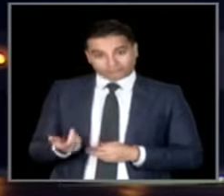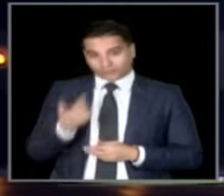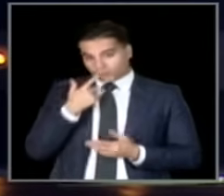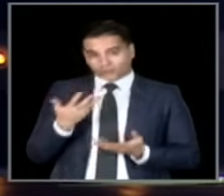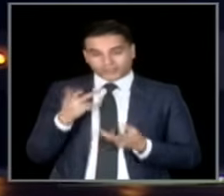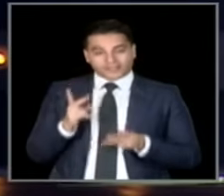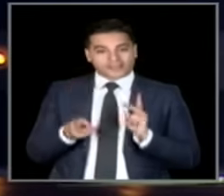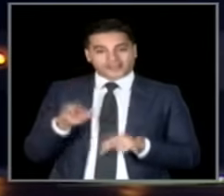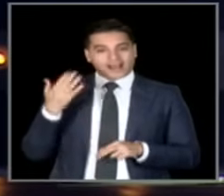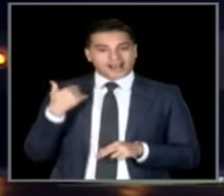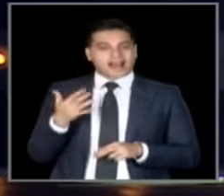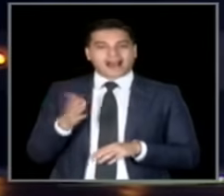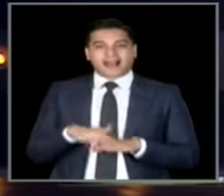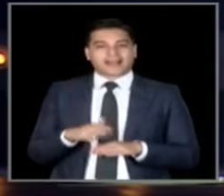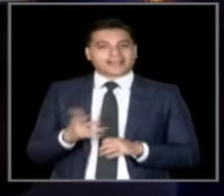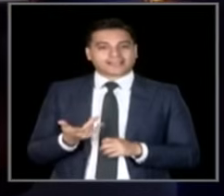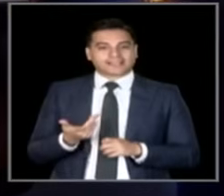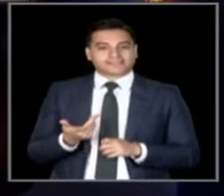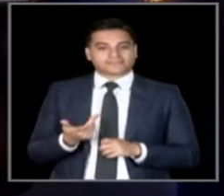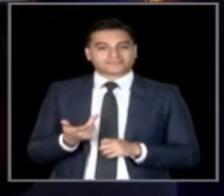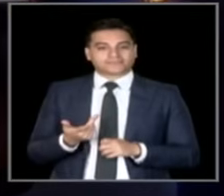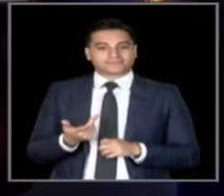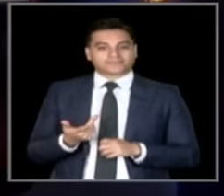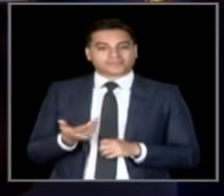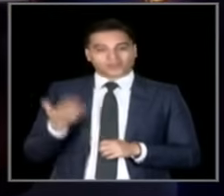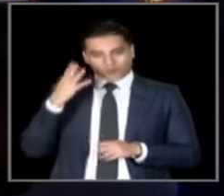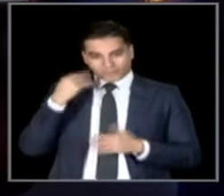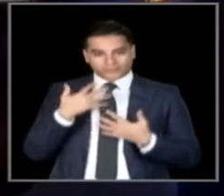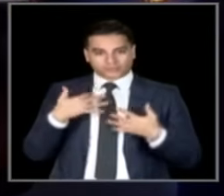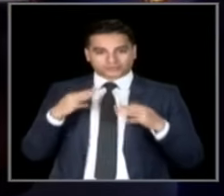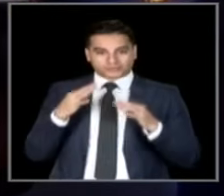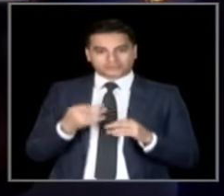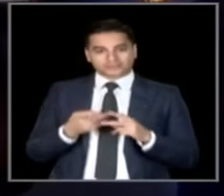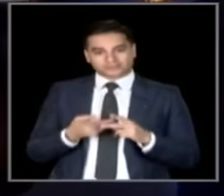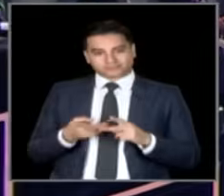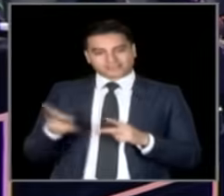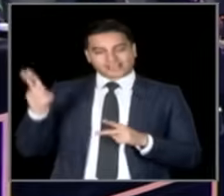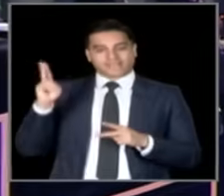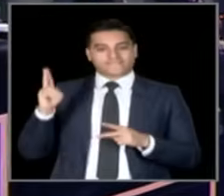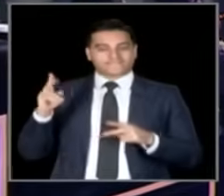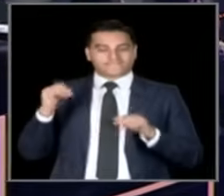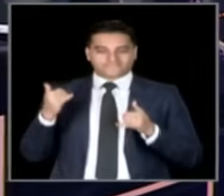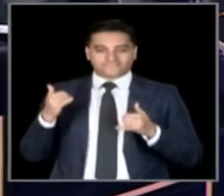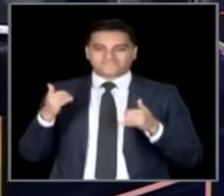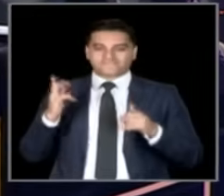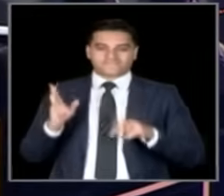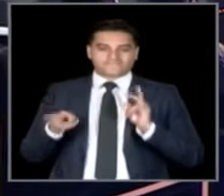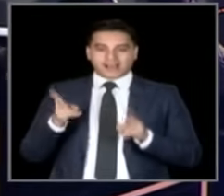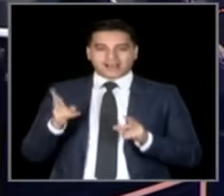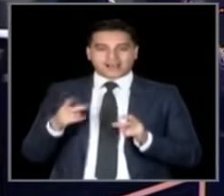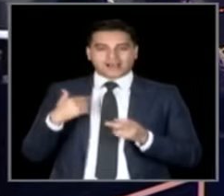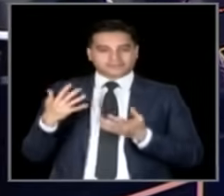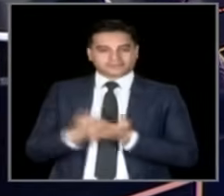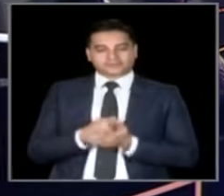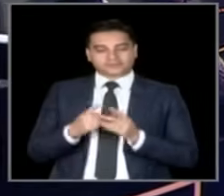لي الاحتفال اللي فات كان عامل ازاي؟ وكنا مبسوطين جدا واحنا مروحين وراجعين، لان احنا تقريبا ضمننا